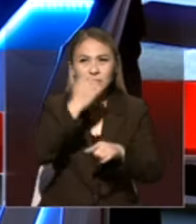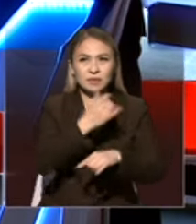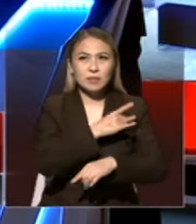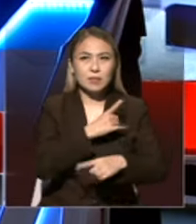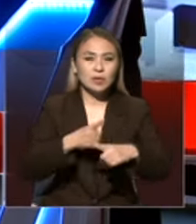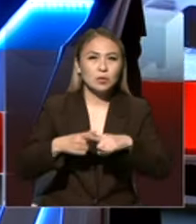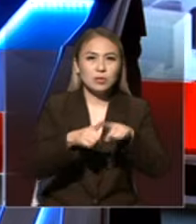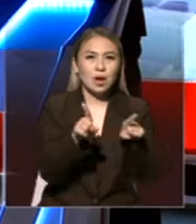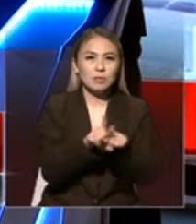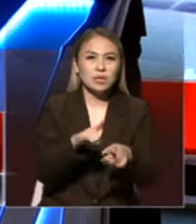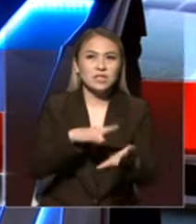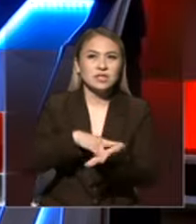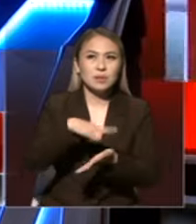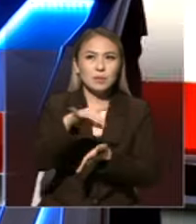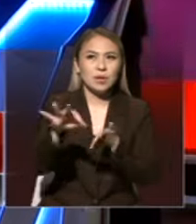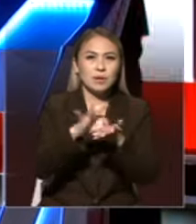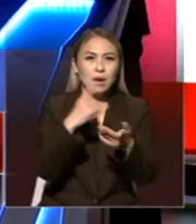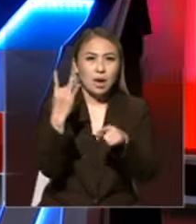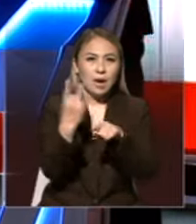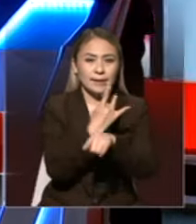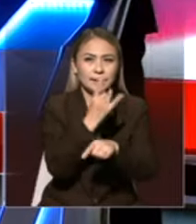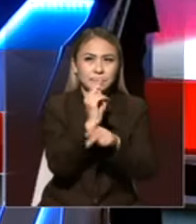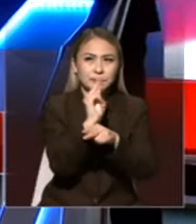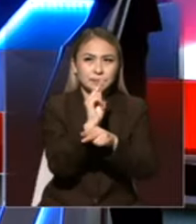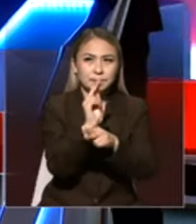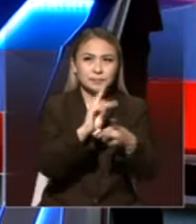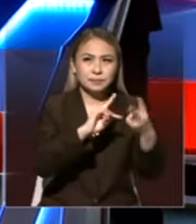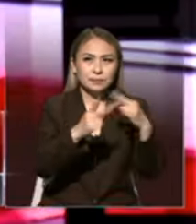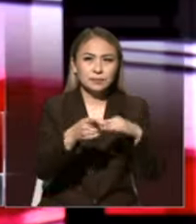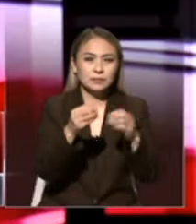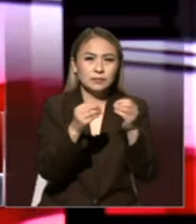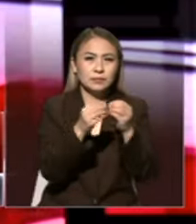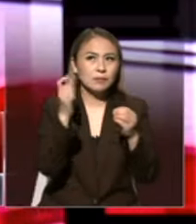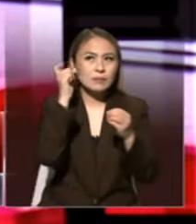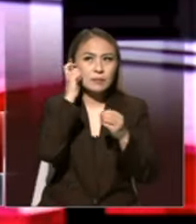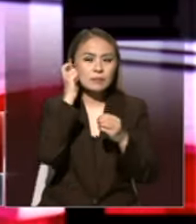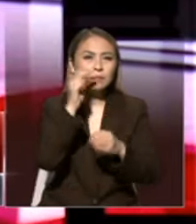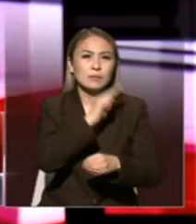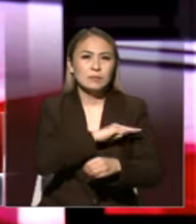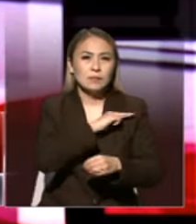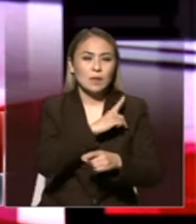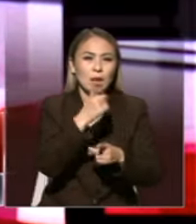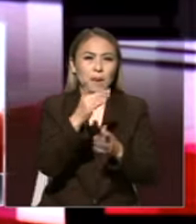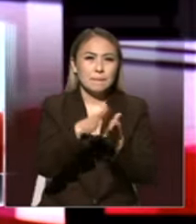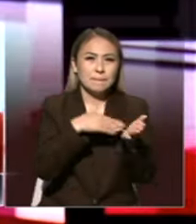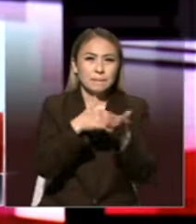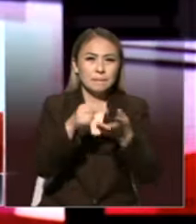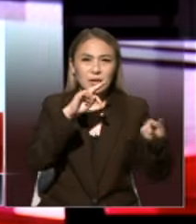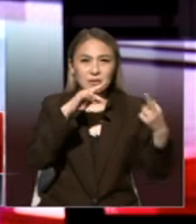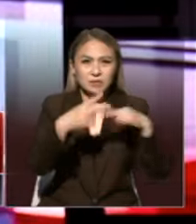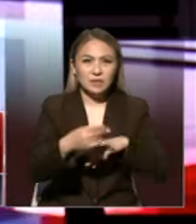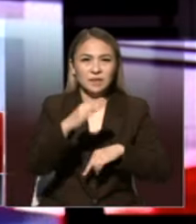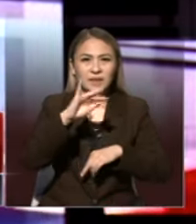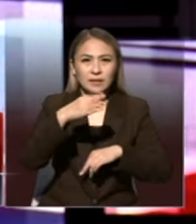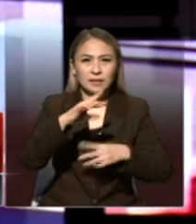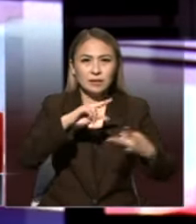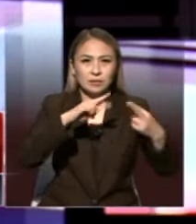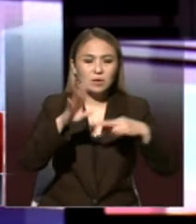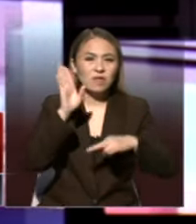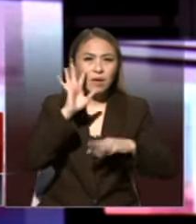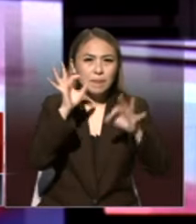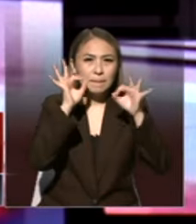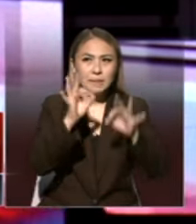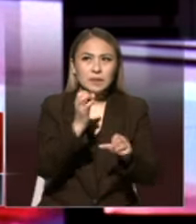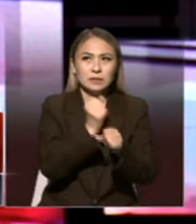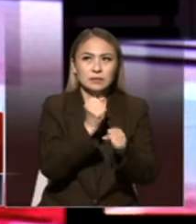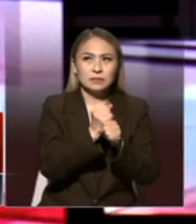самолет сияқты. Бір рет жасадың, ол 10 жыл жайымен жүріп береді. Майын ауыстыр, фильтрін ауыстыр, суын бәрін дұрыста,